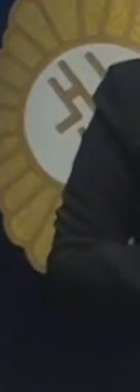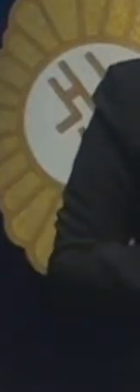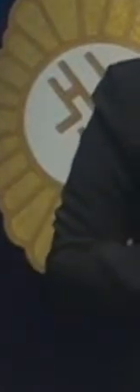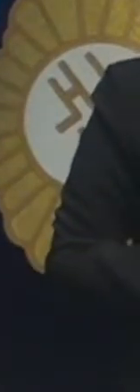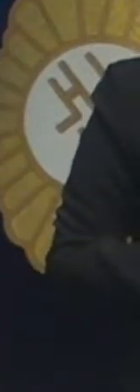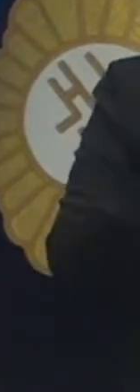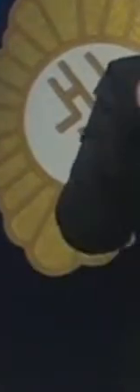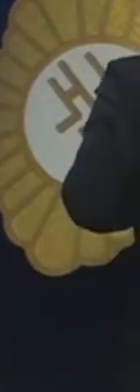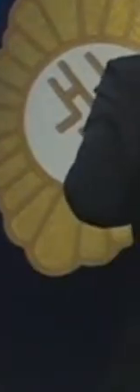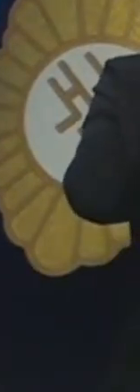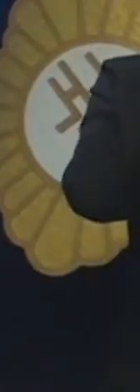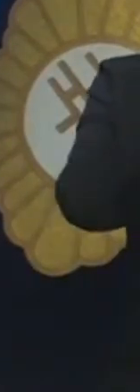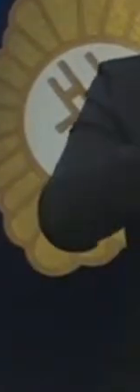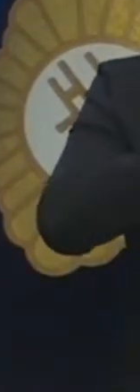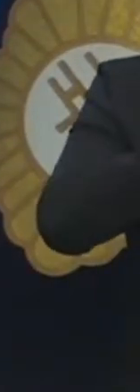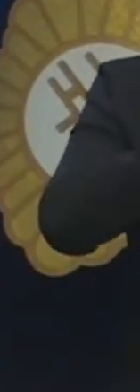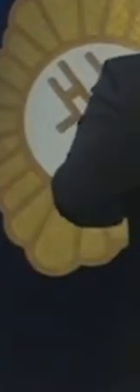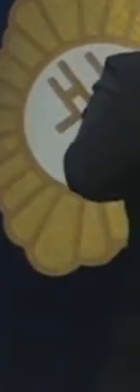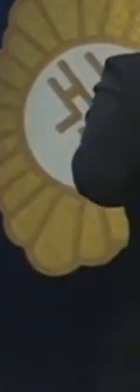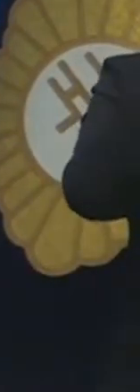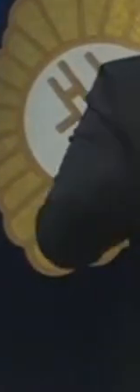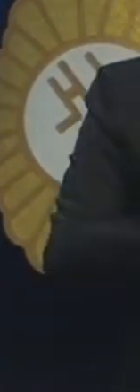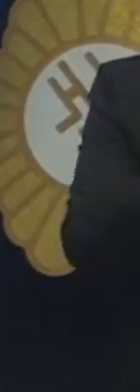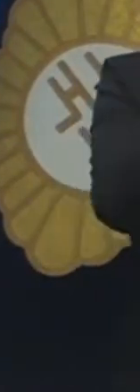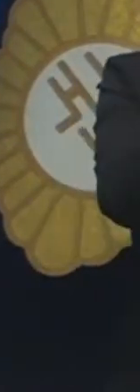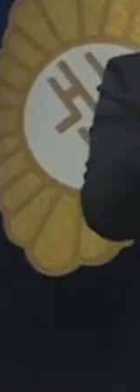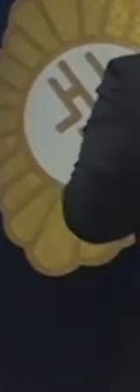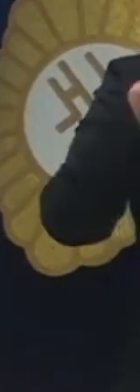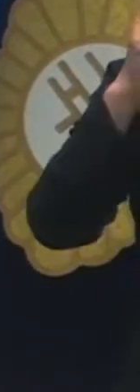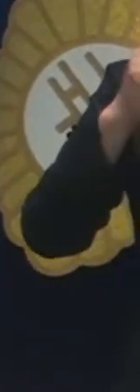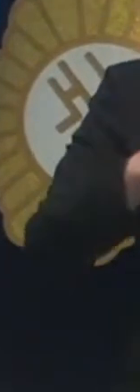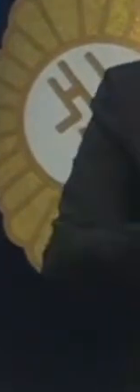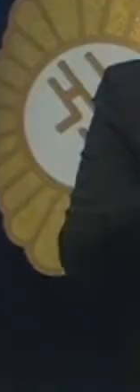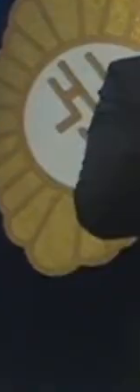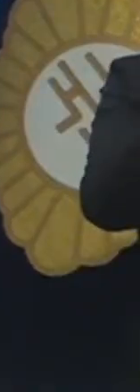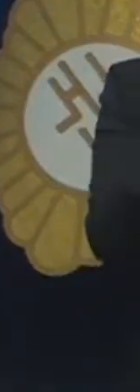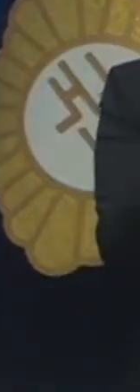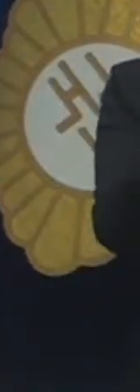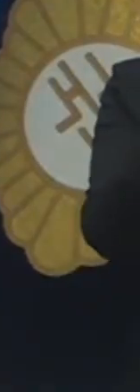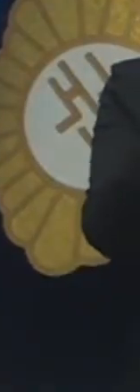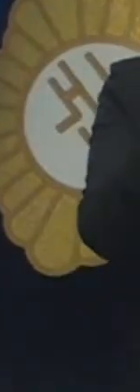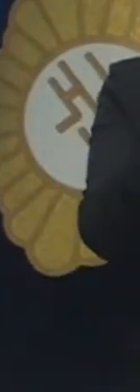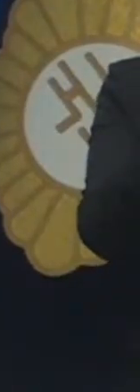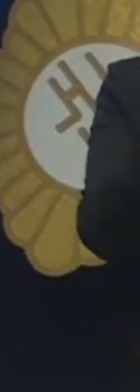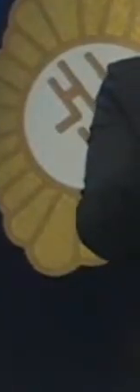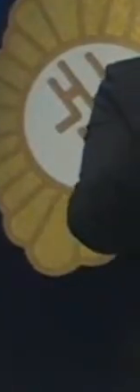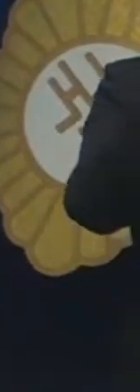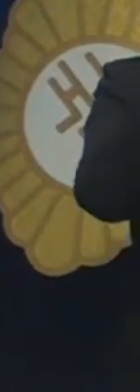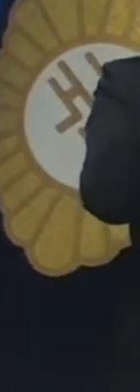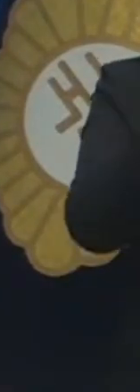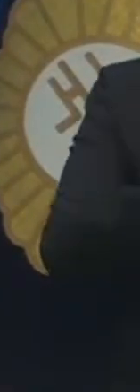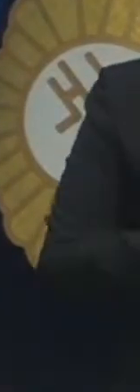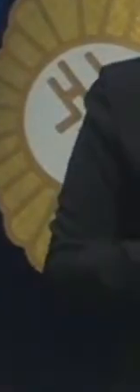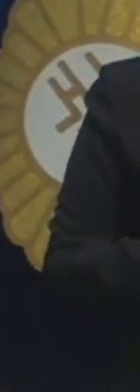또 굉장히 이상하고 요상한 일이 벌어지고 있습니다. MBK는 2조 원에 달하는 그런